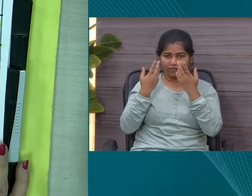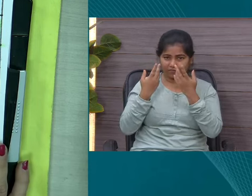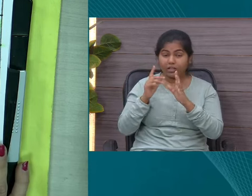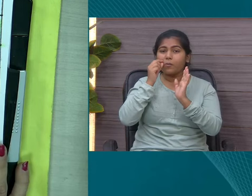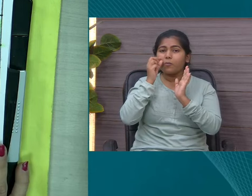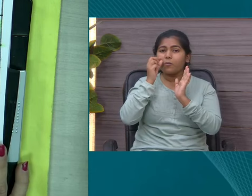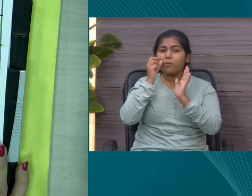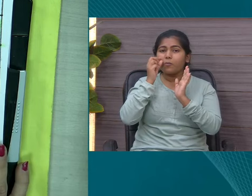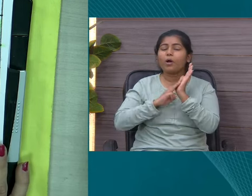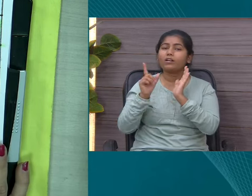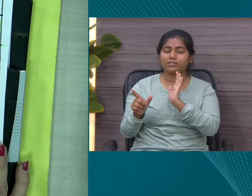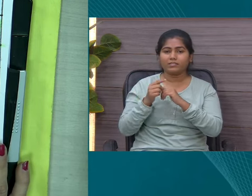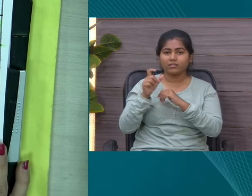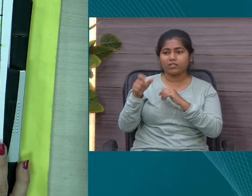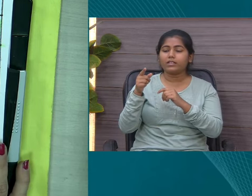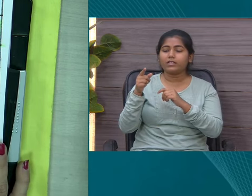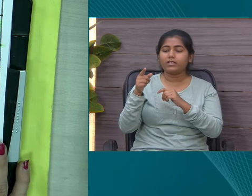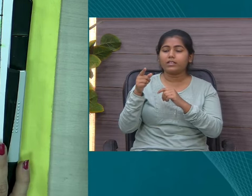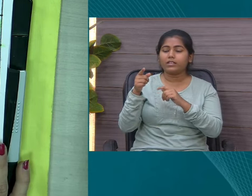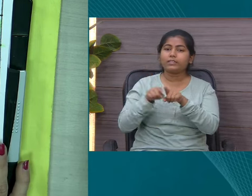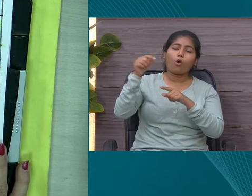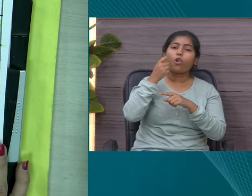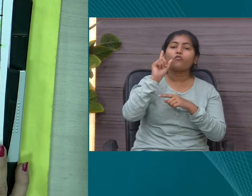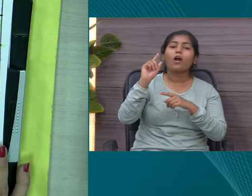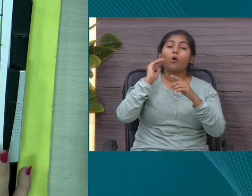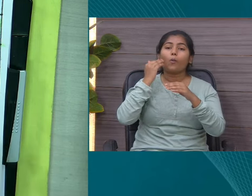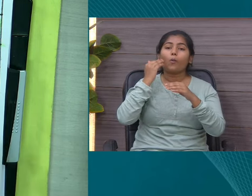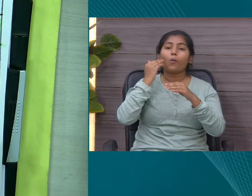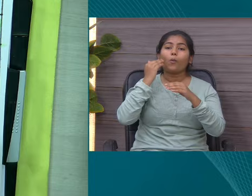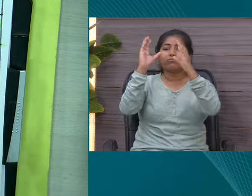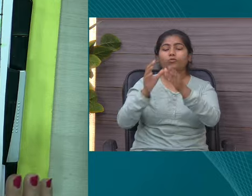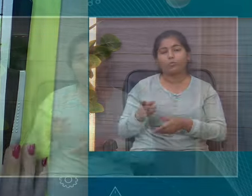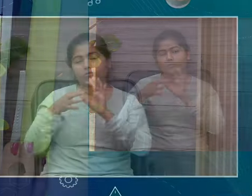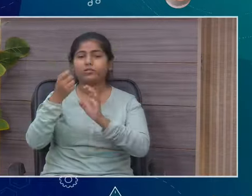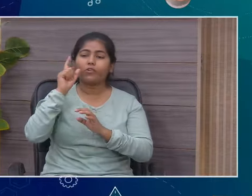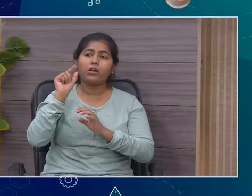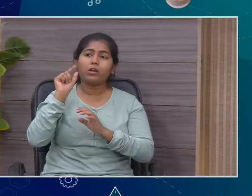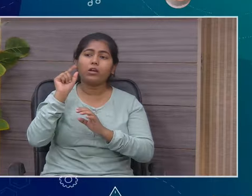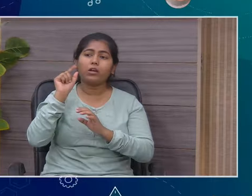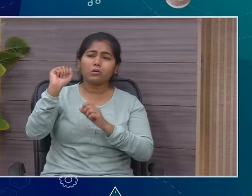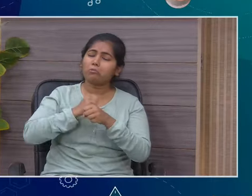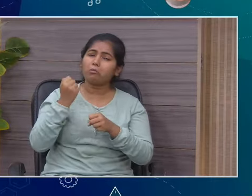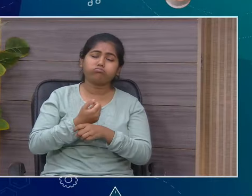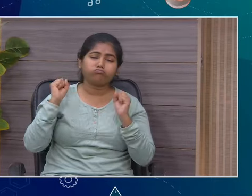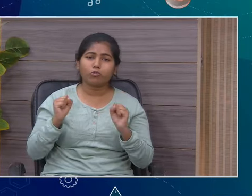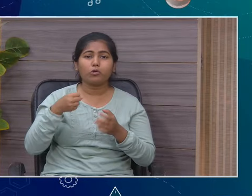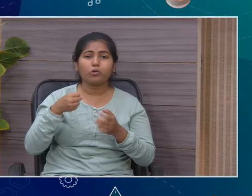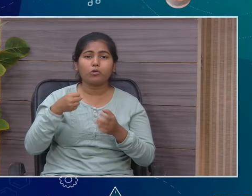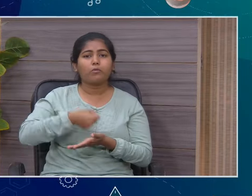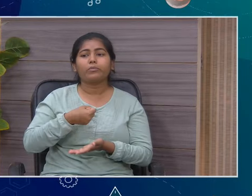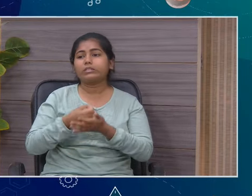जी की बात आई तो मैंने कहा मेंडलीव ही इज नोन एज द फादर ऑफ क्लासिफिकेशन, क्योंकि बहुत ही बेहतरीन उन्होंने काम किया, एक बेस दे दिया